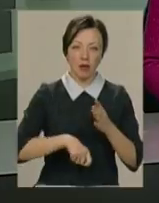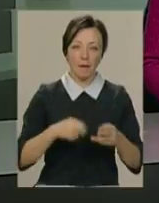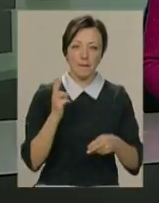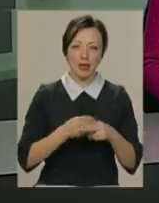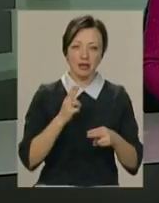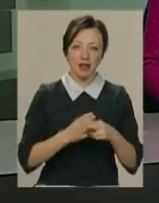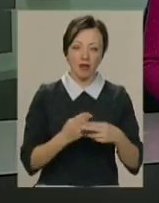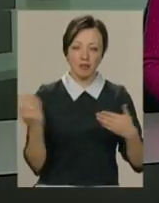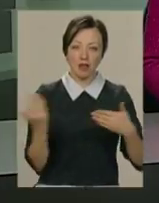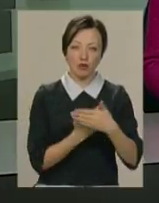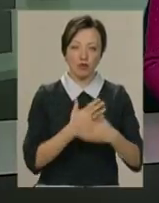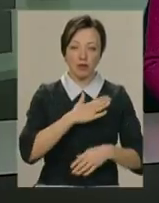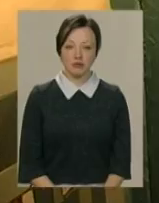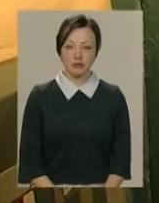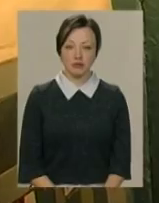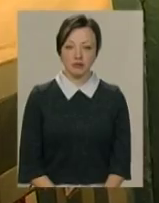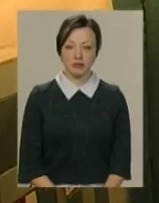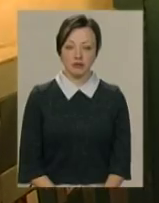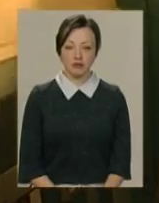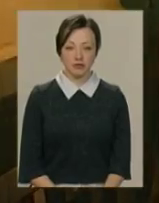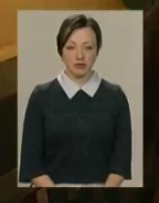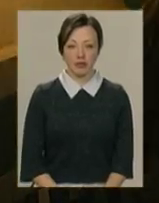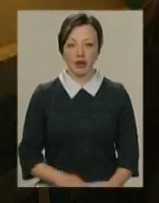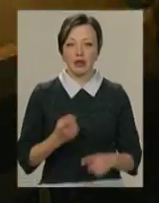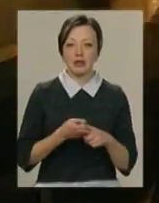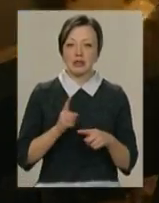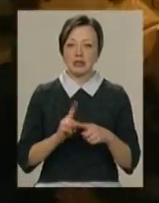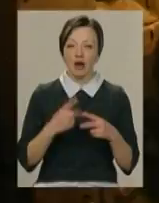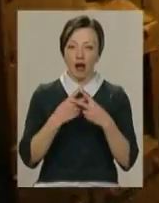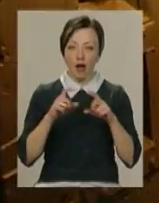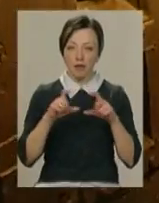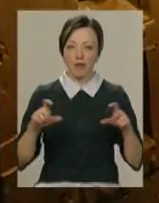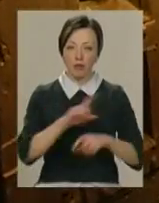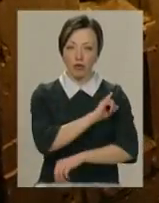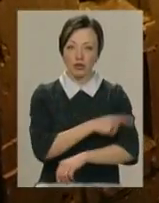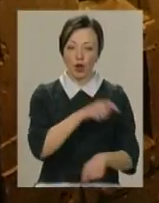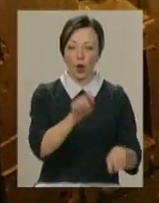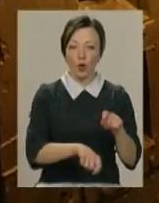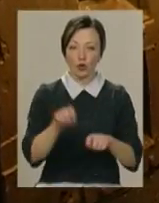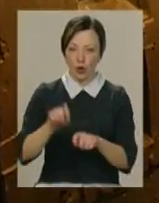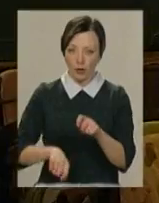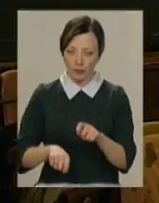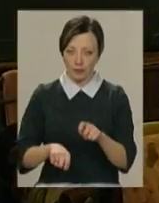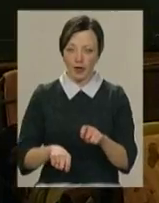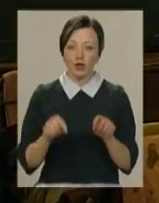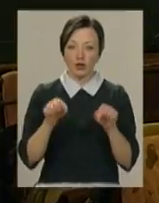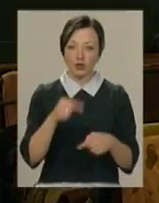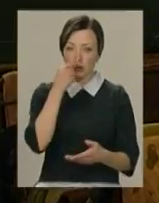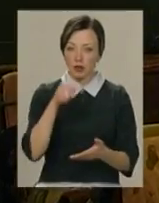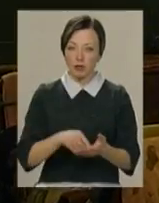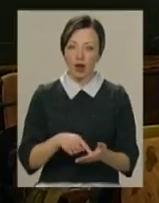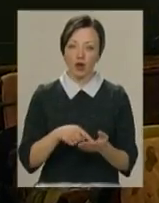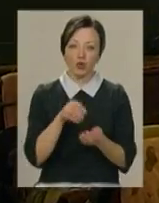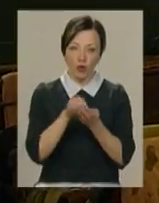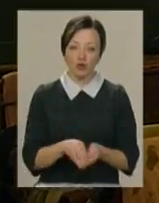металевими засувами – дивіться далі. Ця камера під посиленим контролем у колонії з посиленим контролем. Сюди потрапляють